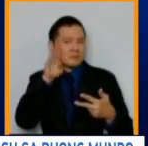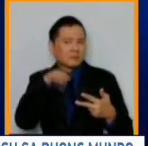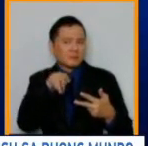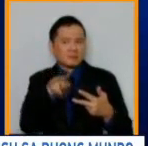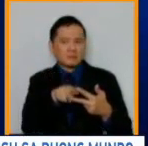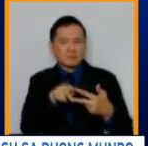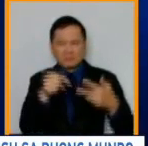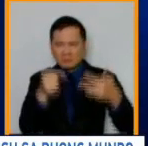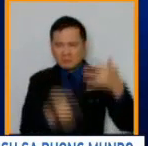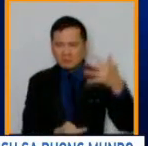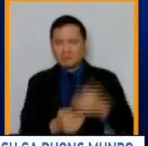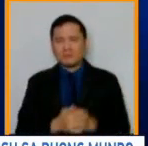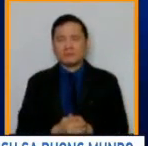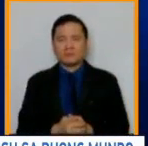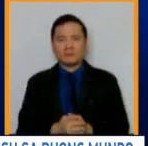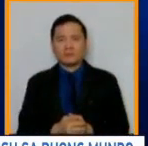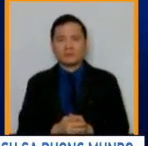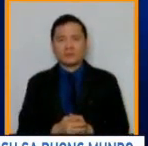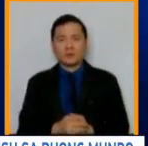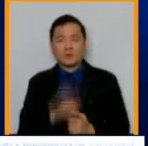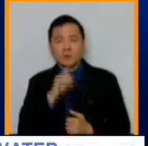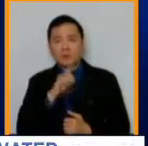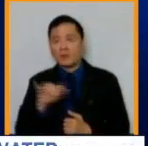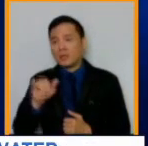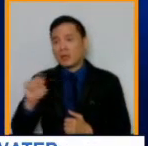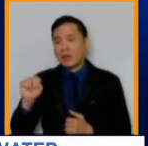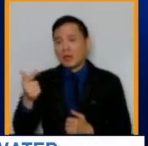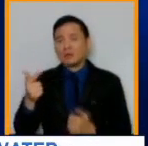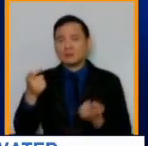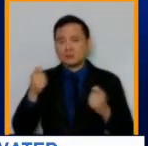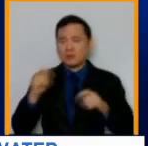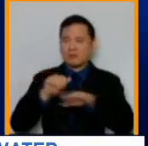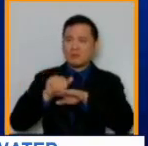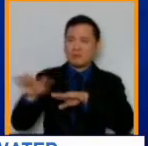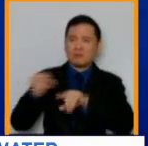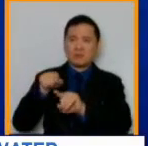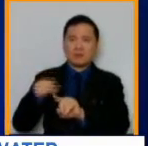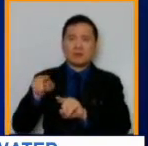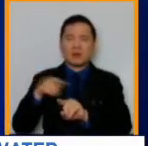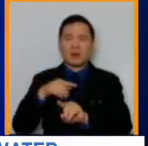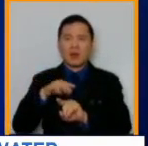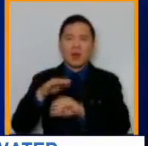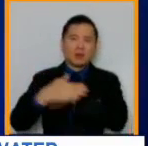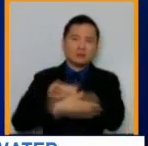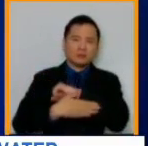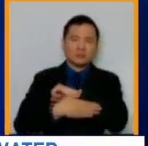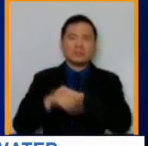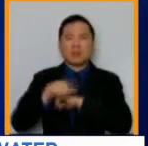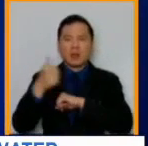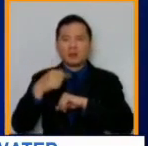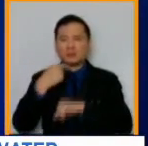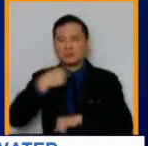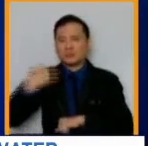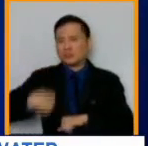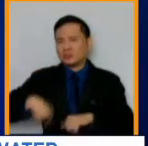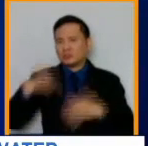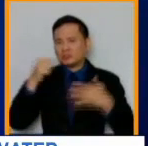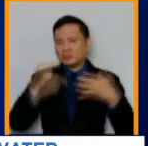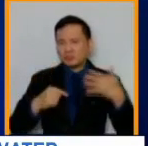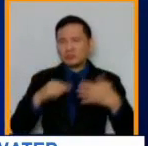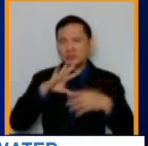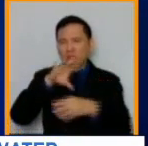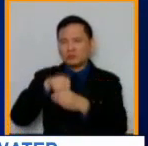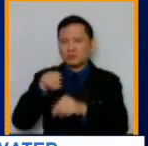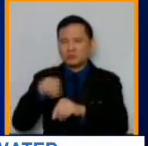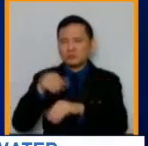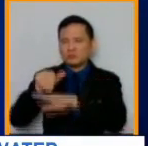Yang at dalawa pang Chinong kasama sa Pharmaly na sina Lin Wei Xiong at Xin Jin Ke. Ayon sa abogado ni Yang na si Attorney Raymond Fortun, wala